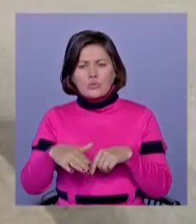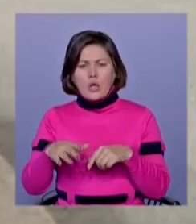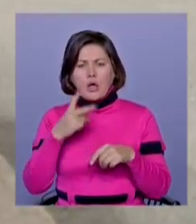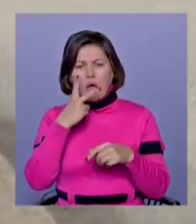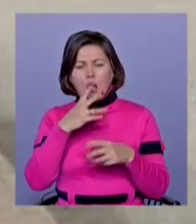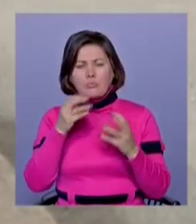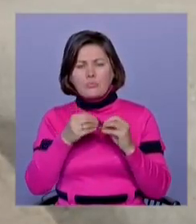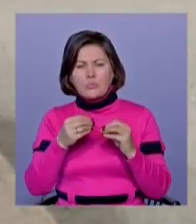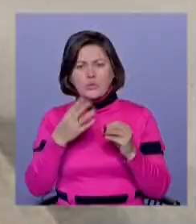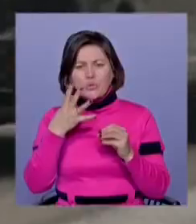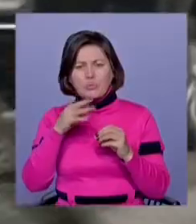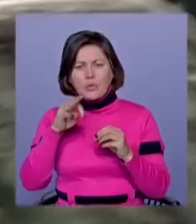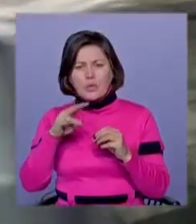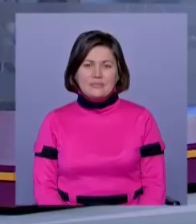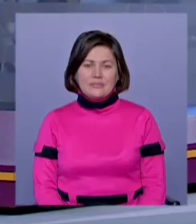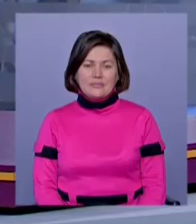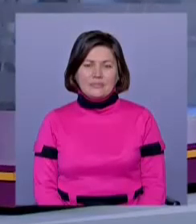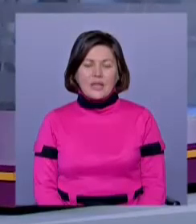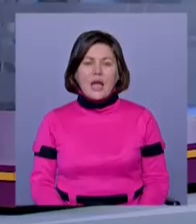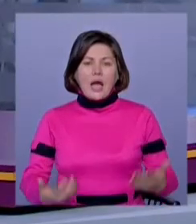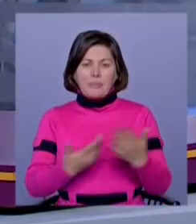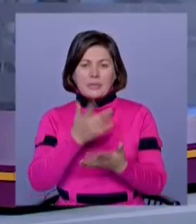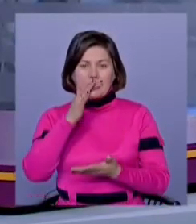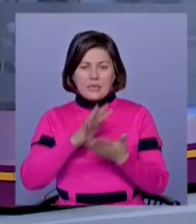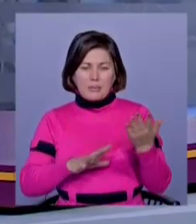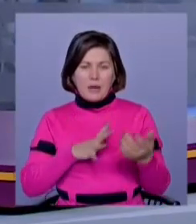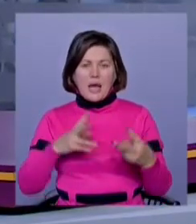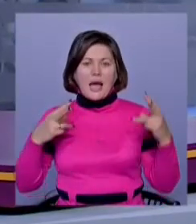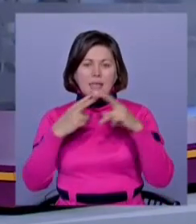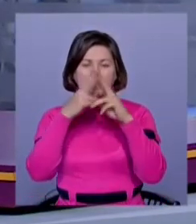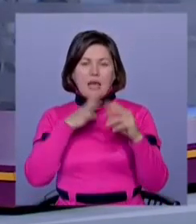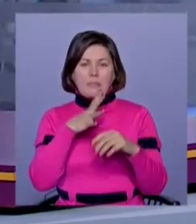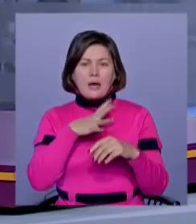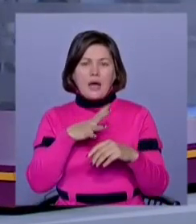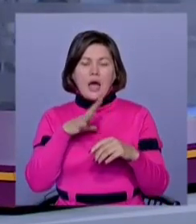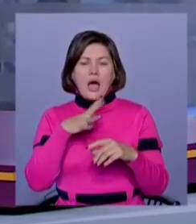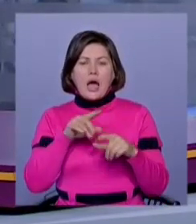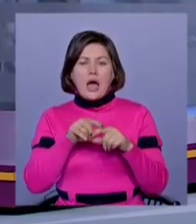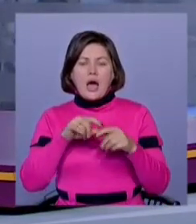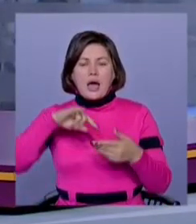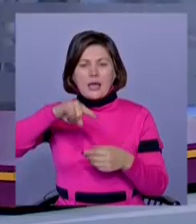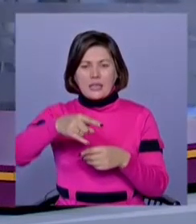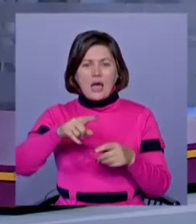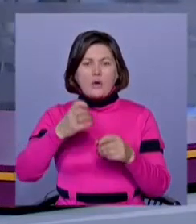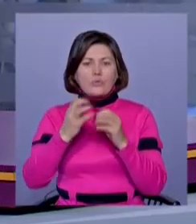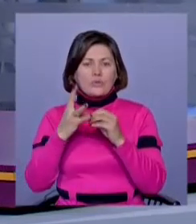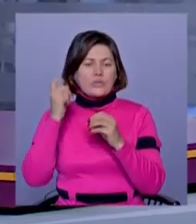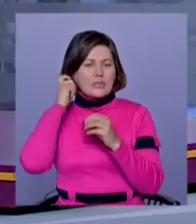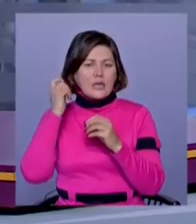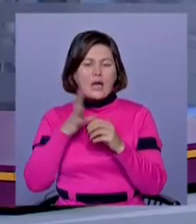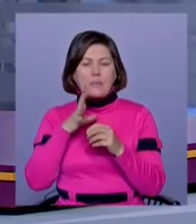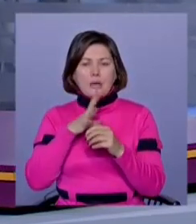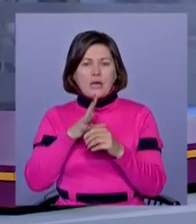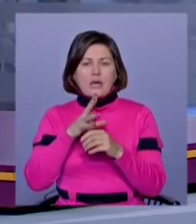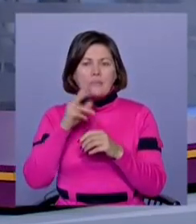4 миллиард теңгеден асып кеткен. Хабарымыз жалғастырамыз. Астанада аузы ашық қалған құдық 14 жастағы мектеп